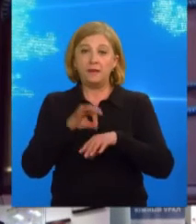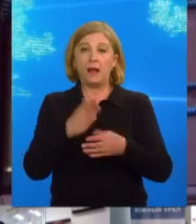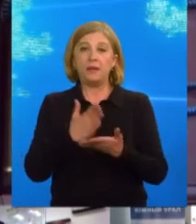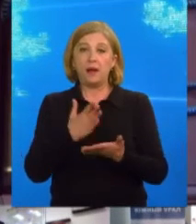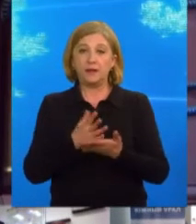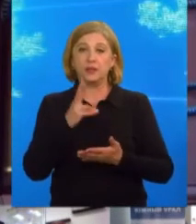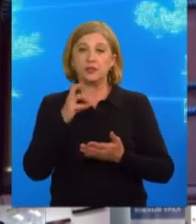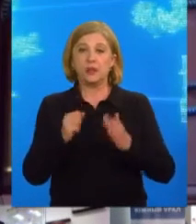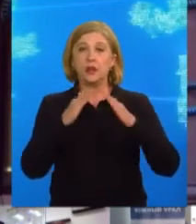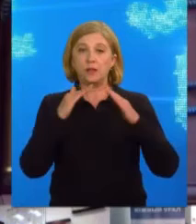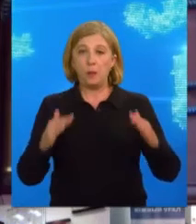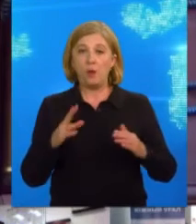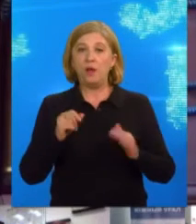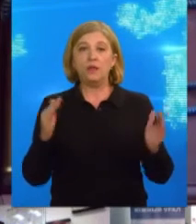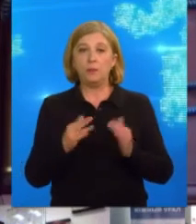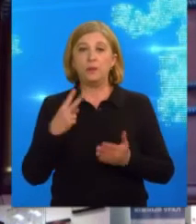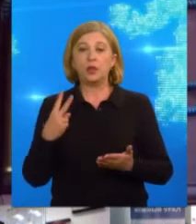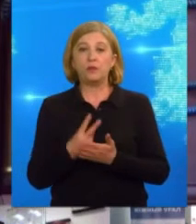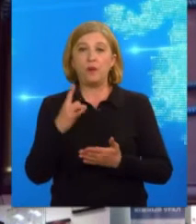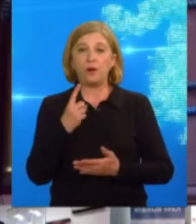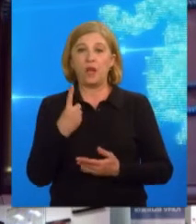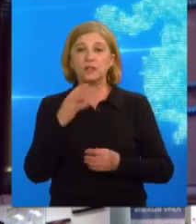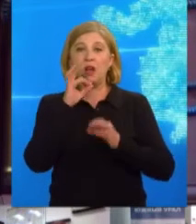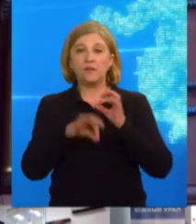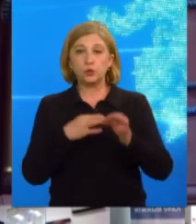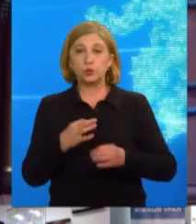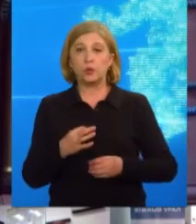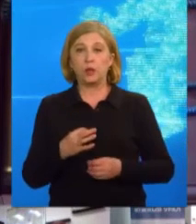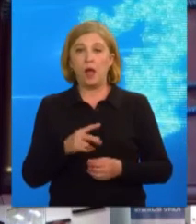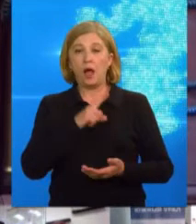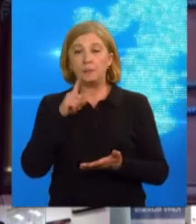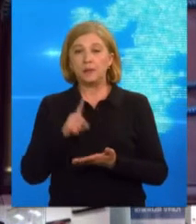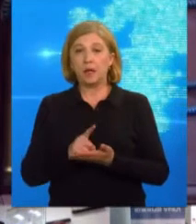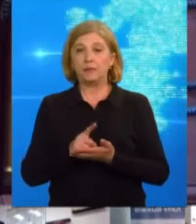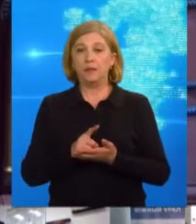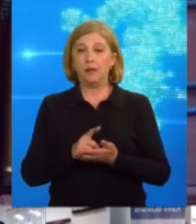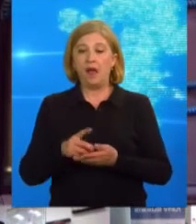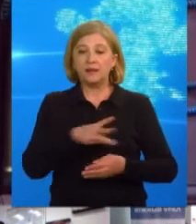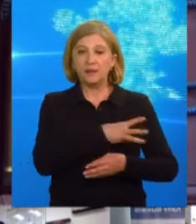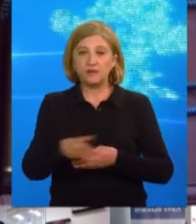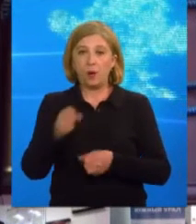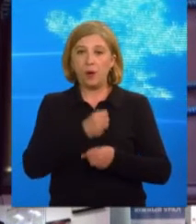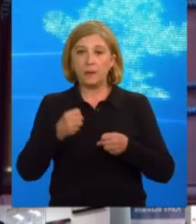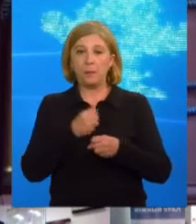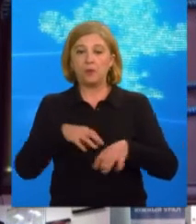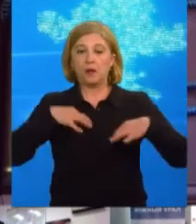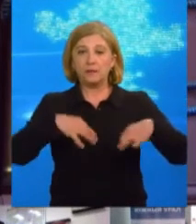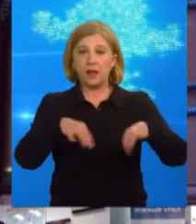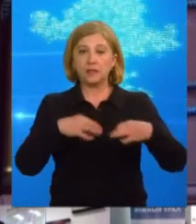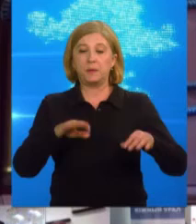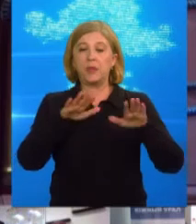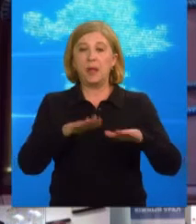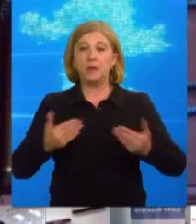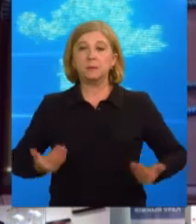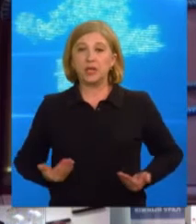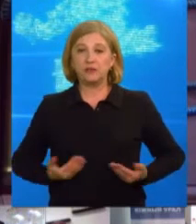на дому, не менее 2 раз в сутки. Обязательно дезинфекционная обработка транспорта, мест проживания